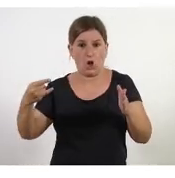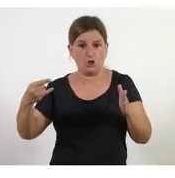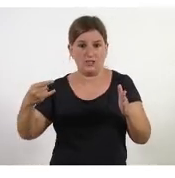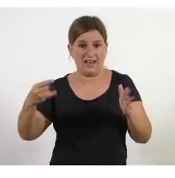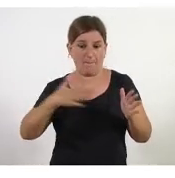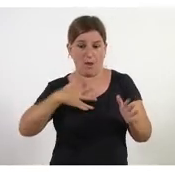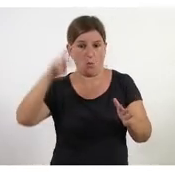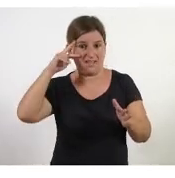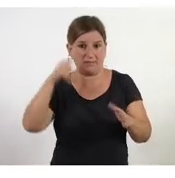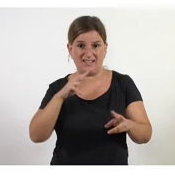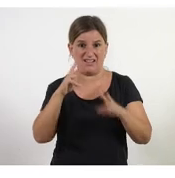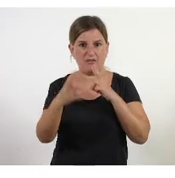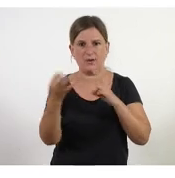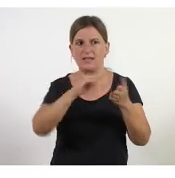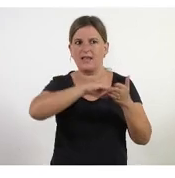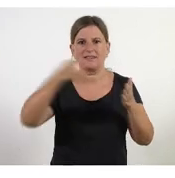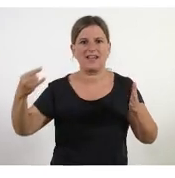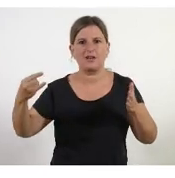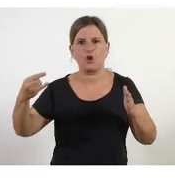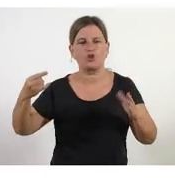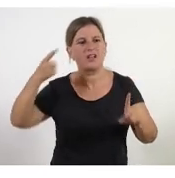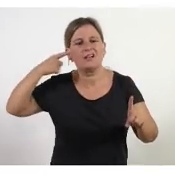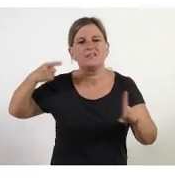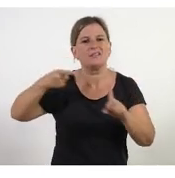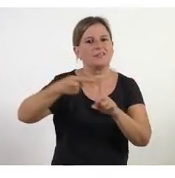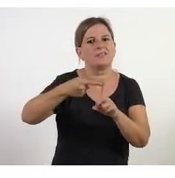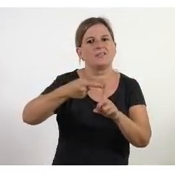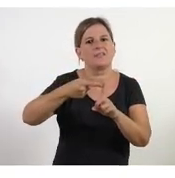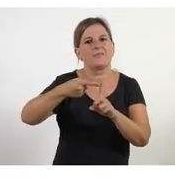experiència, la tecnologia és un medi